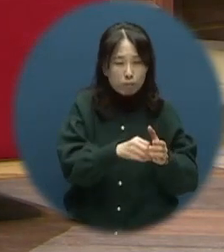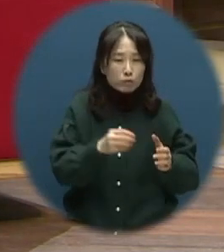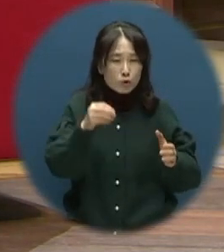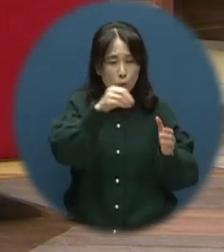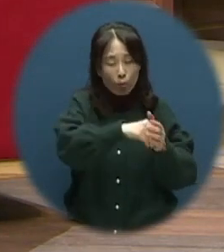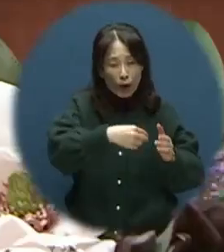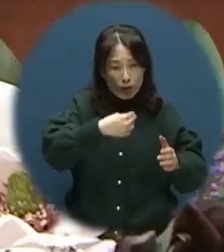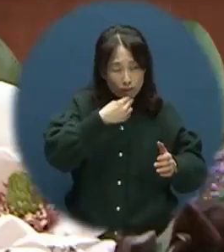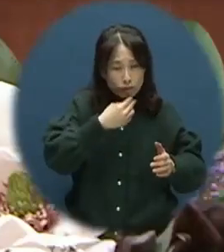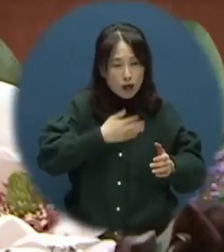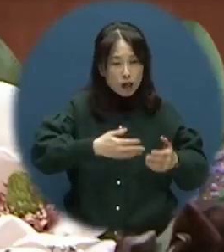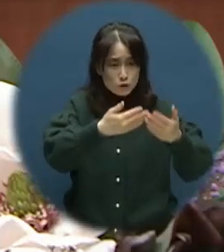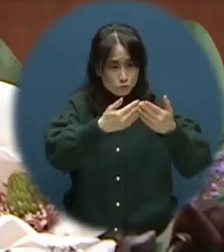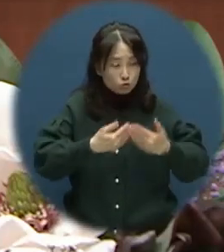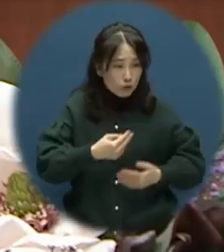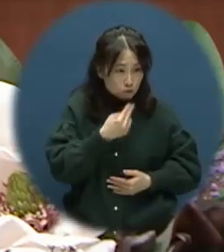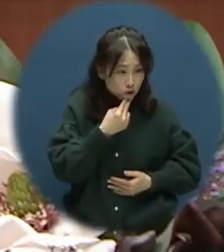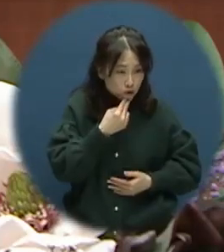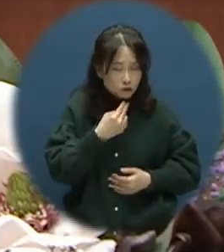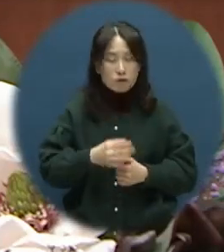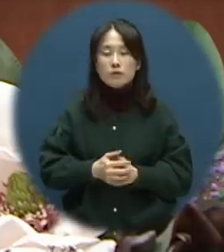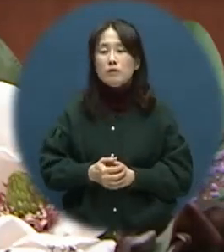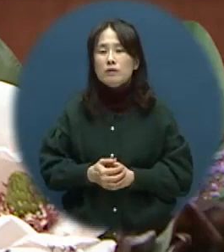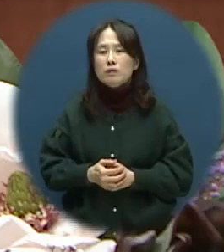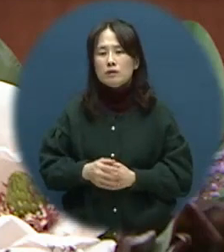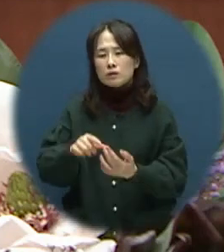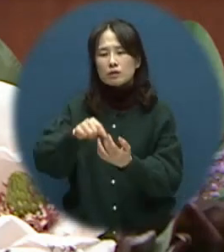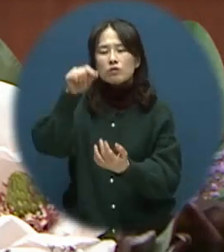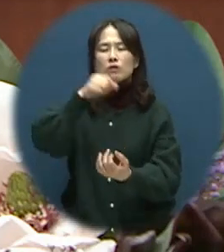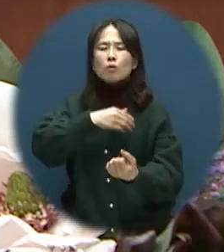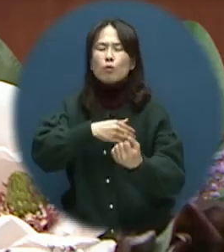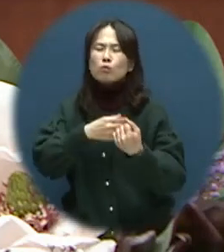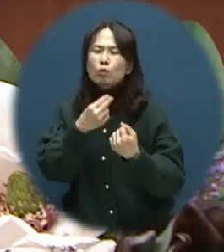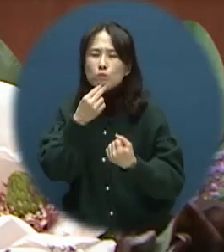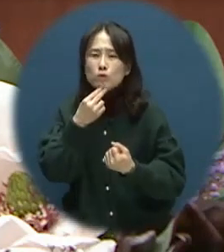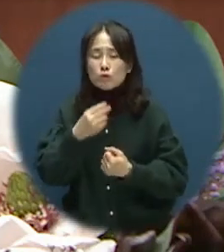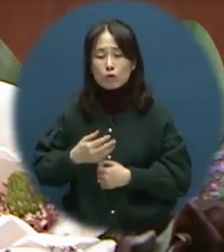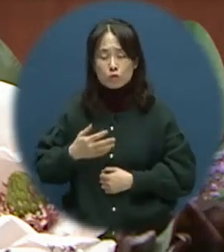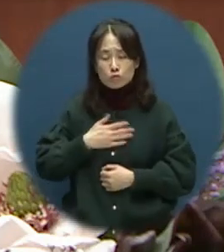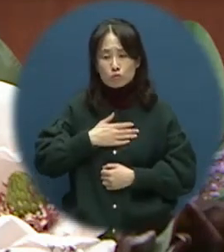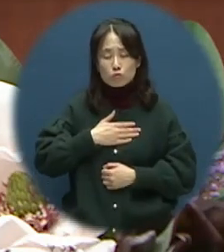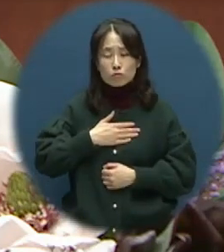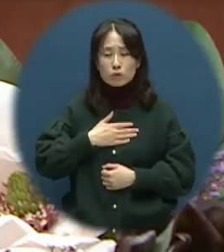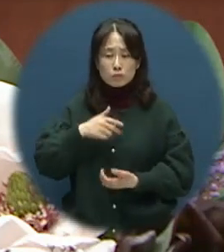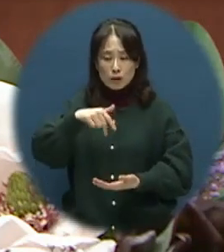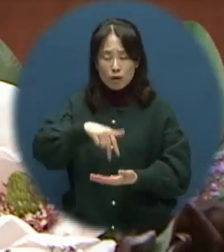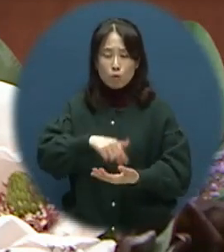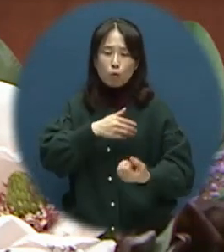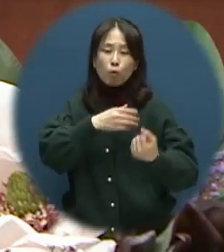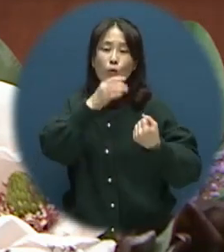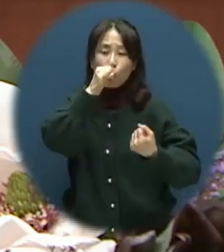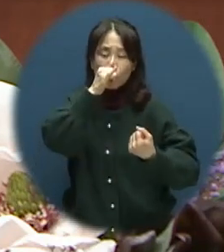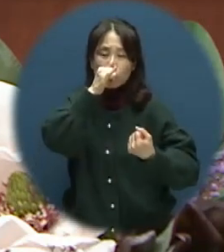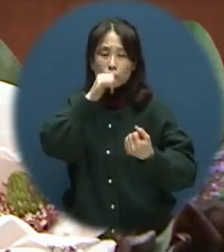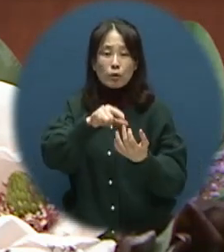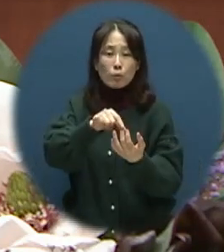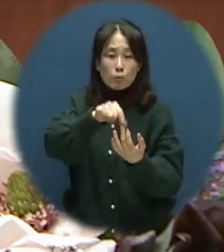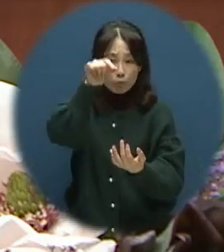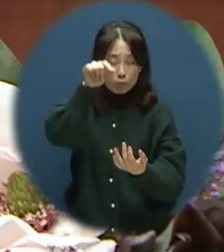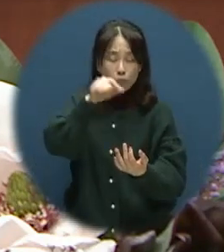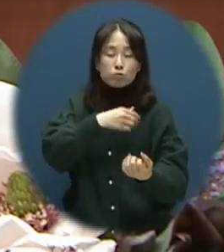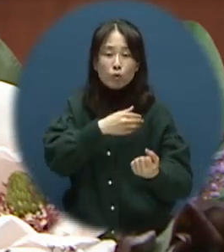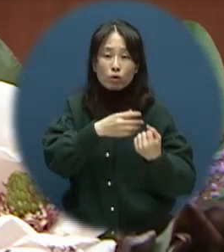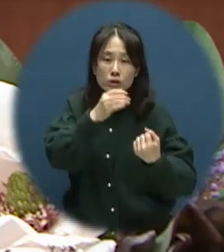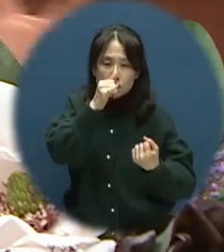없다 이거죠. 선택할 권리가 없어요. 우리가 시민들은 소비자가 자기가 물건을 선택할 권리가 있잖아요. 그러니까요. 근데